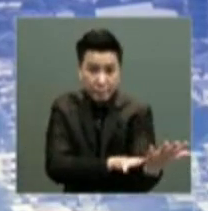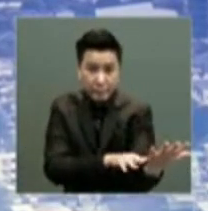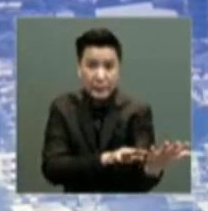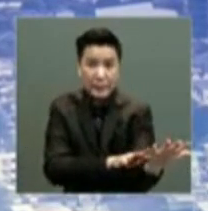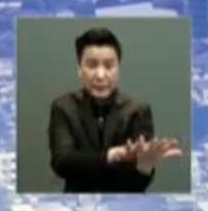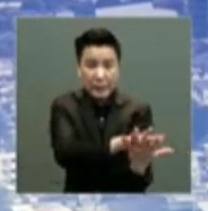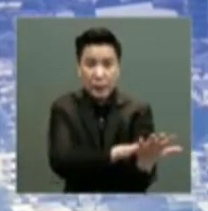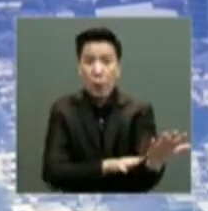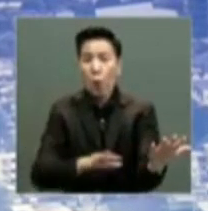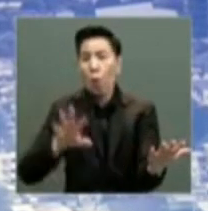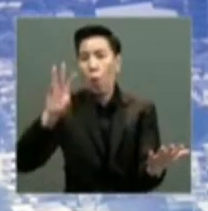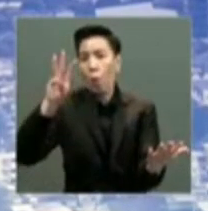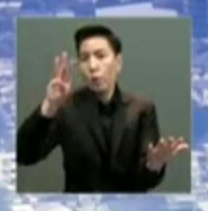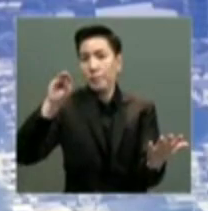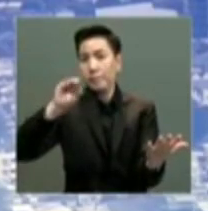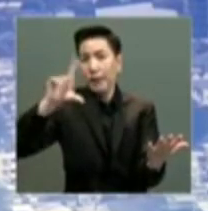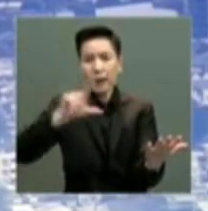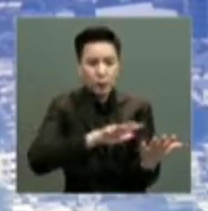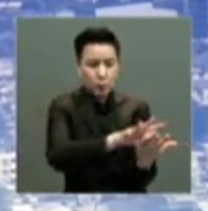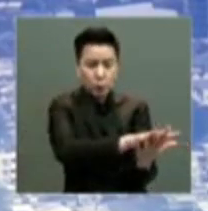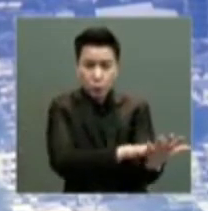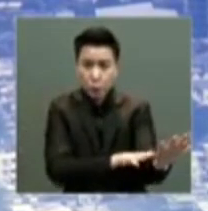ขอตอบคำตอบแรกเลยคือยินดีต้อนรับทุกท่านไม่ได้มีการสั่งห้ามแต่อย่างใดจะเห็นนะครับไปกินมีเที่ยวบินมาตลอดเลยถึงแม้ว่าท่านจะป่วยถึงไม่ว่าท่านจะนำเช็คเข้ามาเราก็ดูแลท่านอย่างดีนะครับแต่แต่มันมีข้อแต่ก็คือว่าก่อนจะมาช่วยดูก่อนนะนะครับขึ้นมาเสร็จแล้วก็ระหว่างบนมันเครื่องลงเครื่องมาดูแลด้วยนะแล้วก็อ่าทยอยทยอยกันเข้ามานะนะครับถ้ามีมาตรการต่างๆเหล่านี้เกิดขึ้นมาไม่ได้ไปขัดอะไรกับมาตราอะไรตามกฎหมายไหนๆเลยนะครับเราเพียงแต่ว่าจัดระบบระเบียบเพื่อเราจะได้ดูแลท่านได้ขณะเดียวกันเราก็จะได้ดูแลพี่น้องประชาชนคนไทยที่อีก60